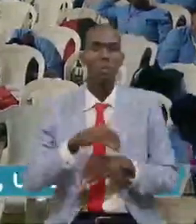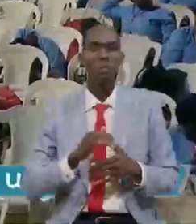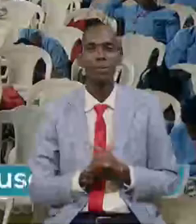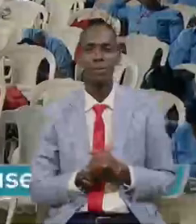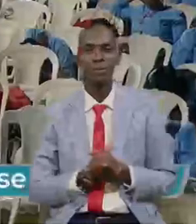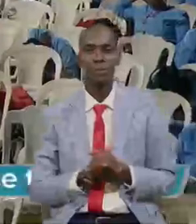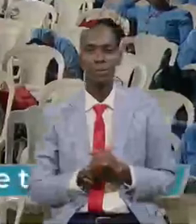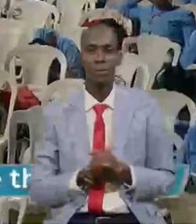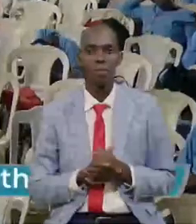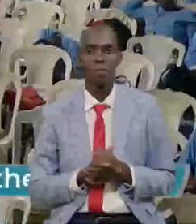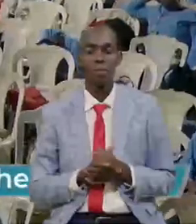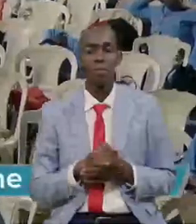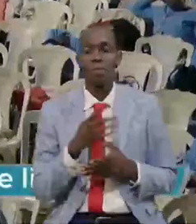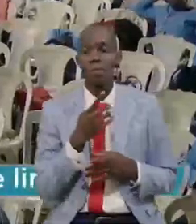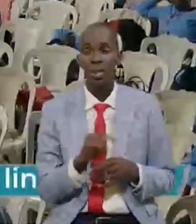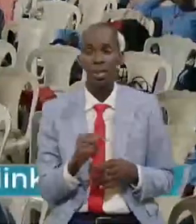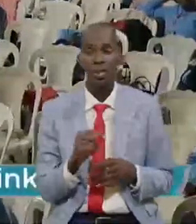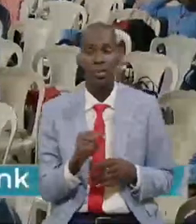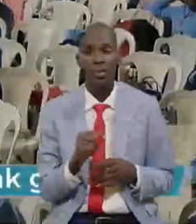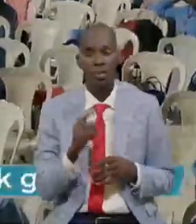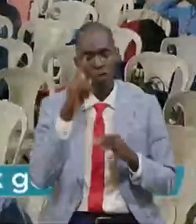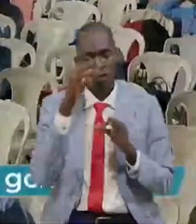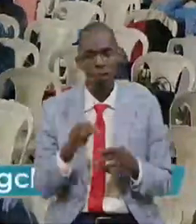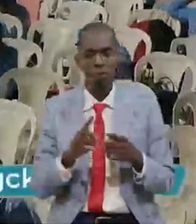tonight. The decision to follow Jesus.